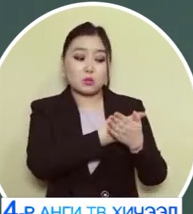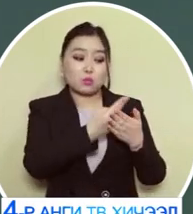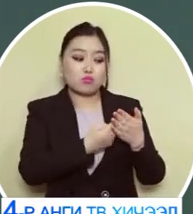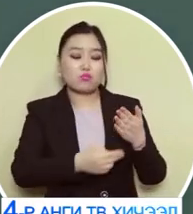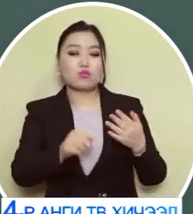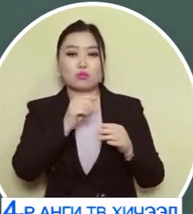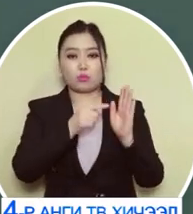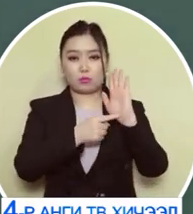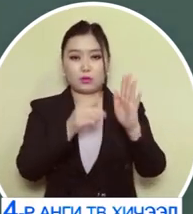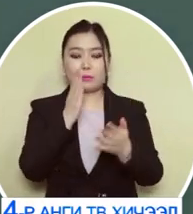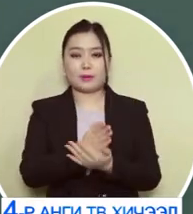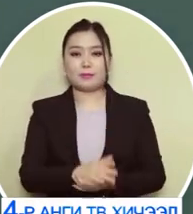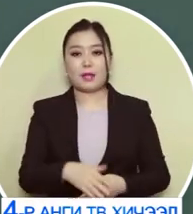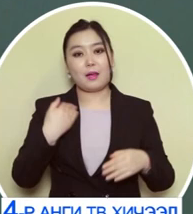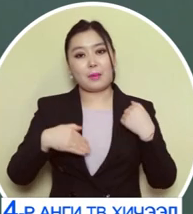Менің бірінші пікірім